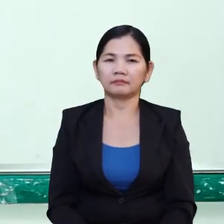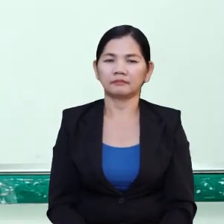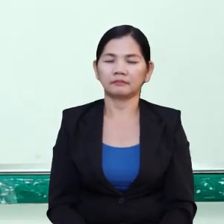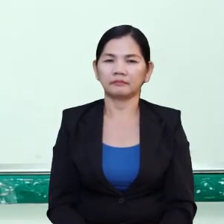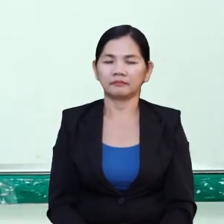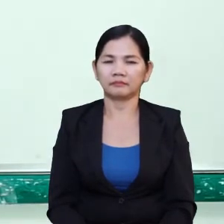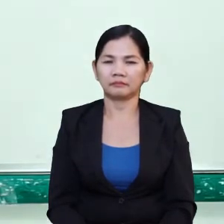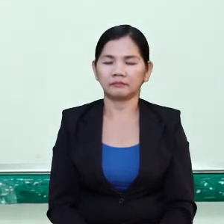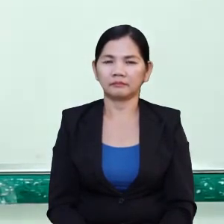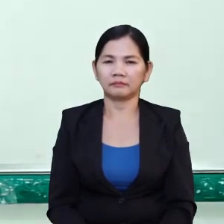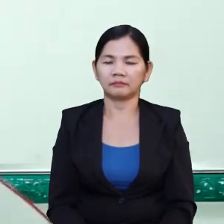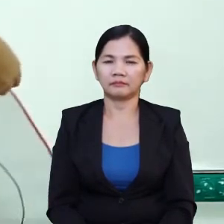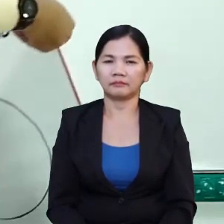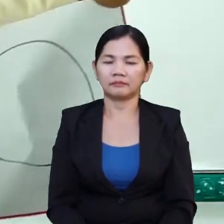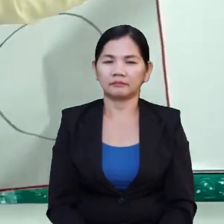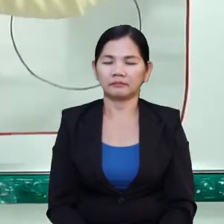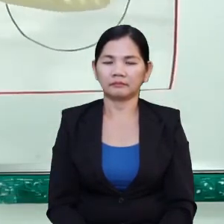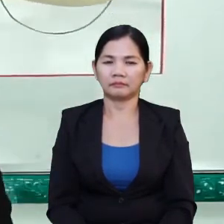ចាកូនលើកឡើង